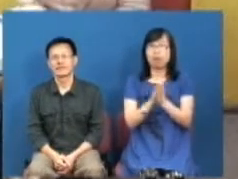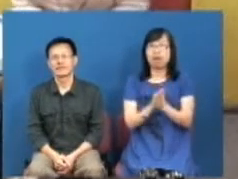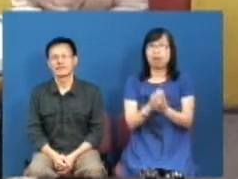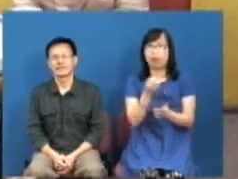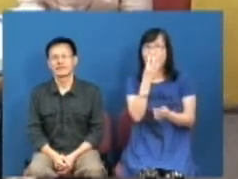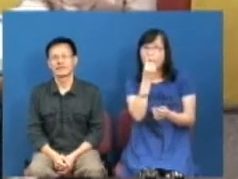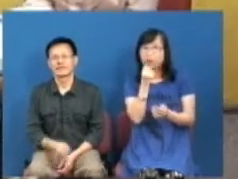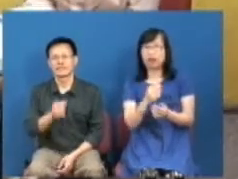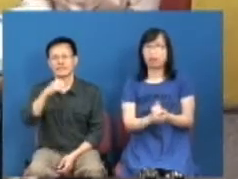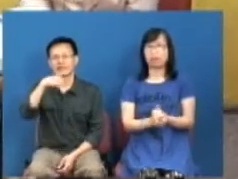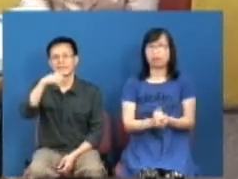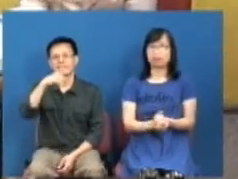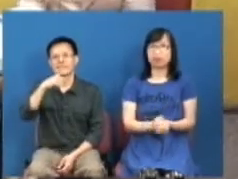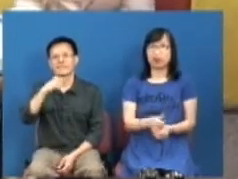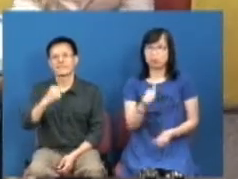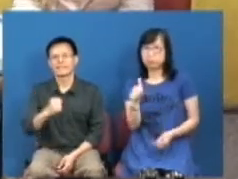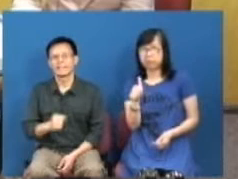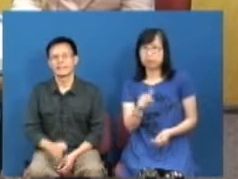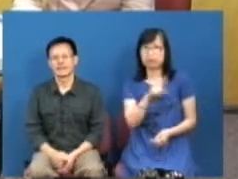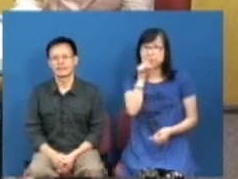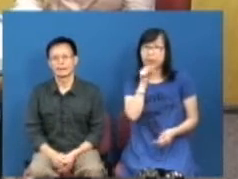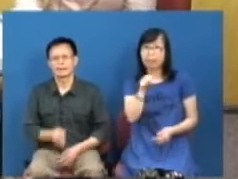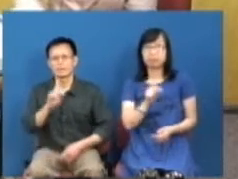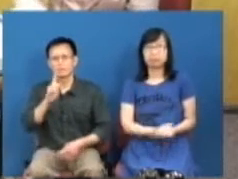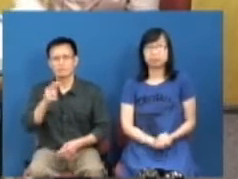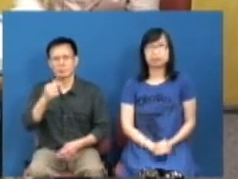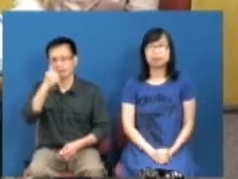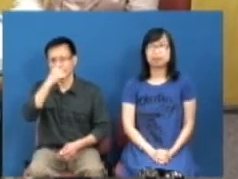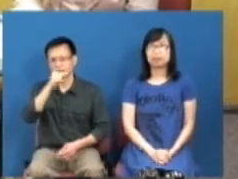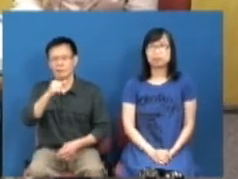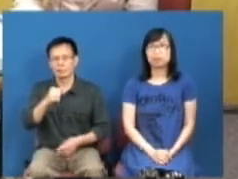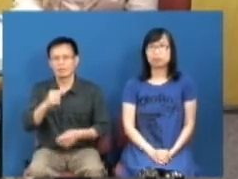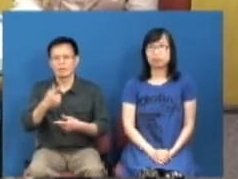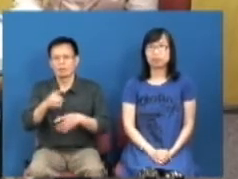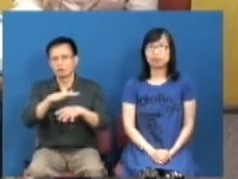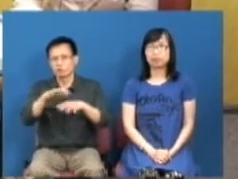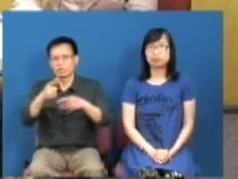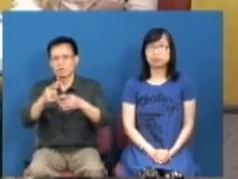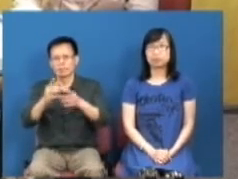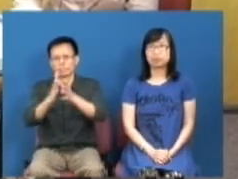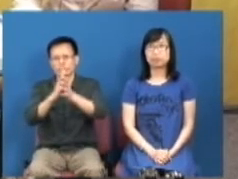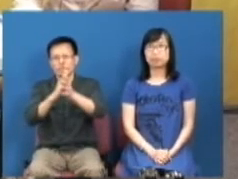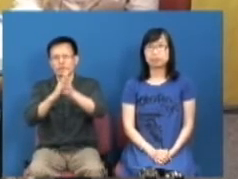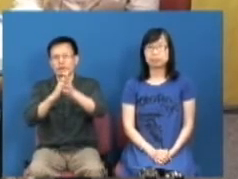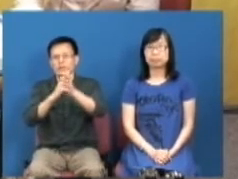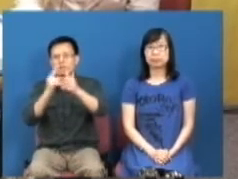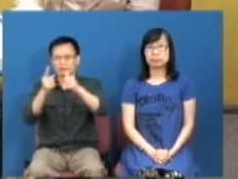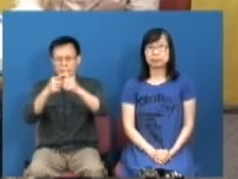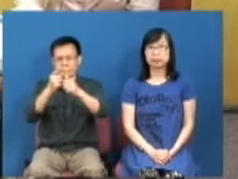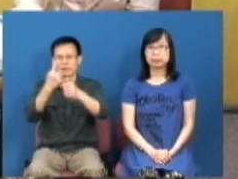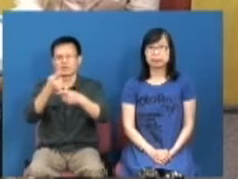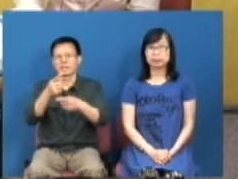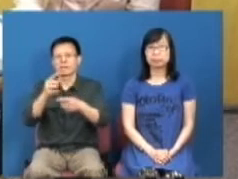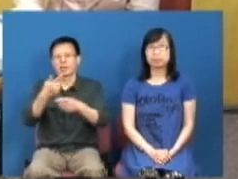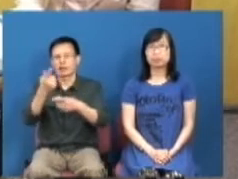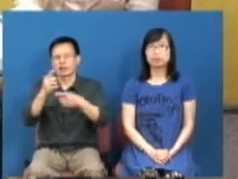港大學喎，今年點解咁犀利啊？ 點解咁犀利啊？其實即係普遍嚟講排名高都係因為可能都係商